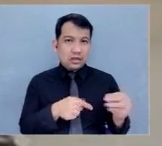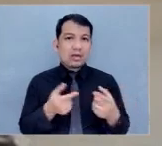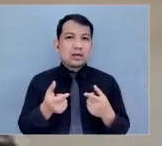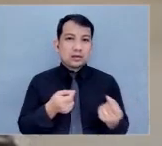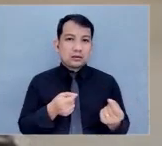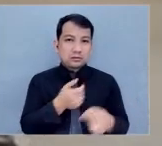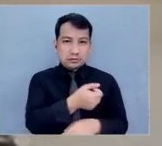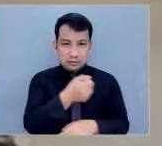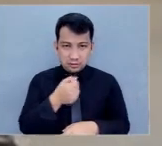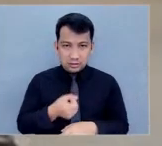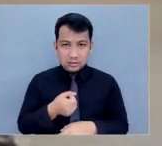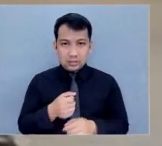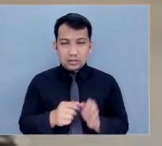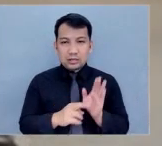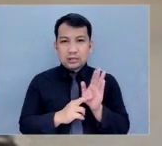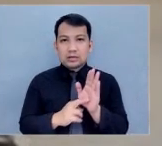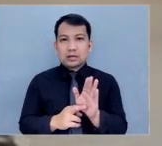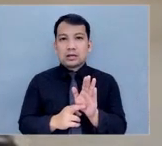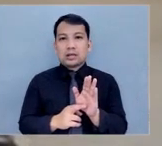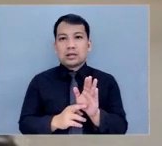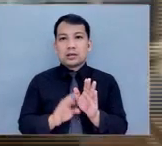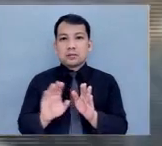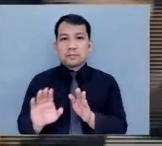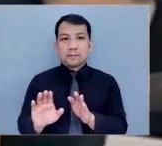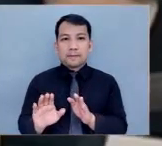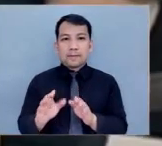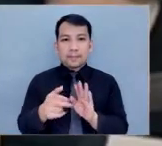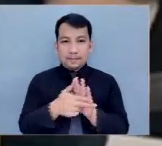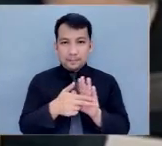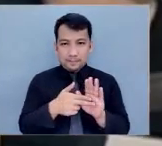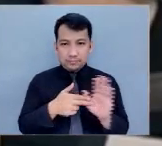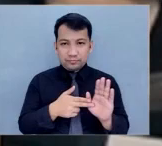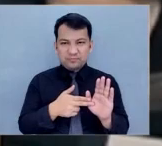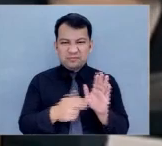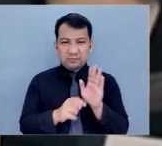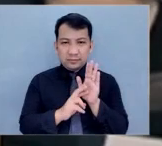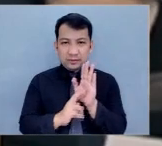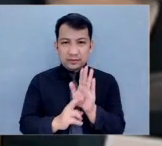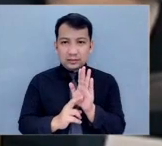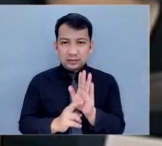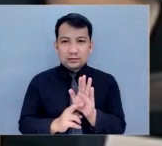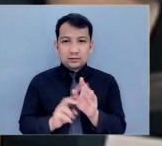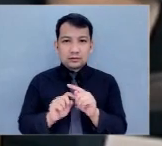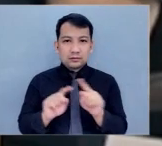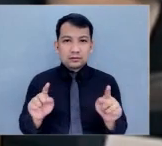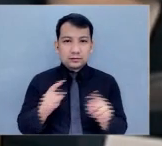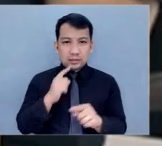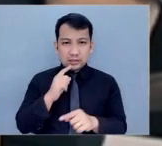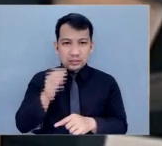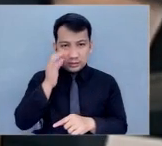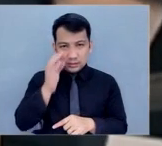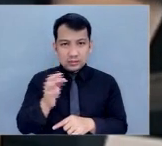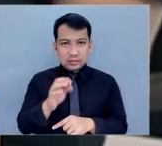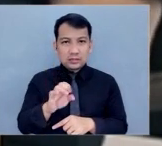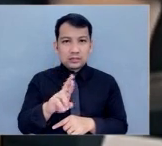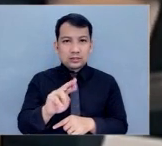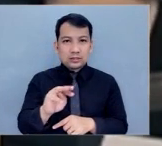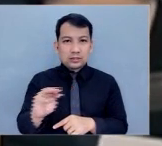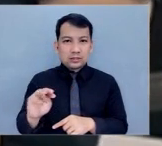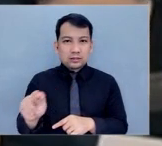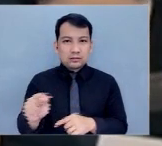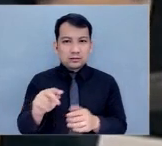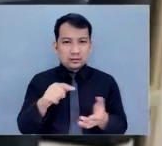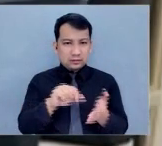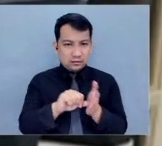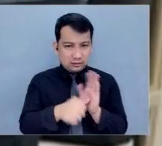ginawa ko na rin siyang brand ambassador. Di man nila nabanggit si Fermin, pero idiniin nila Halosos